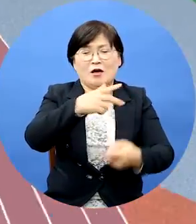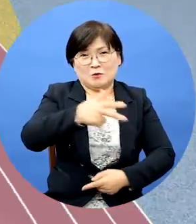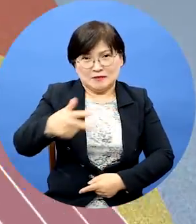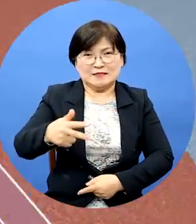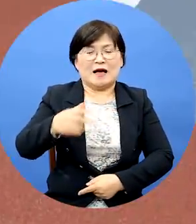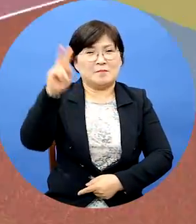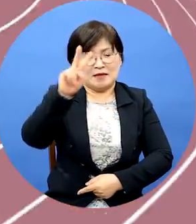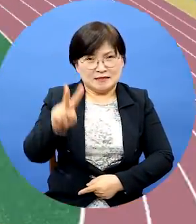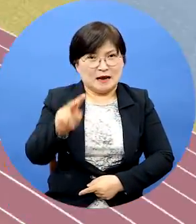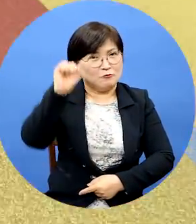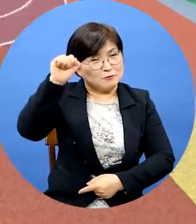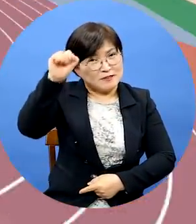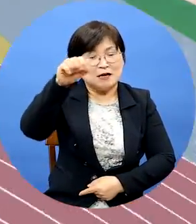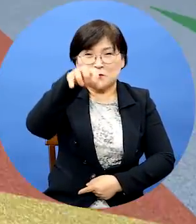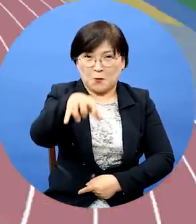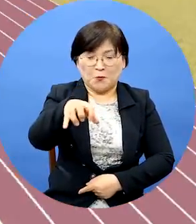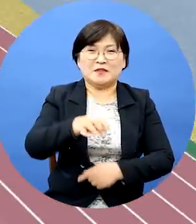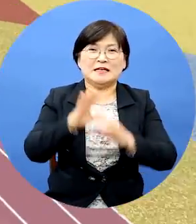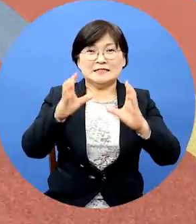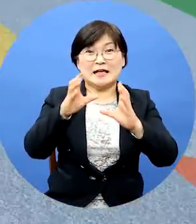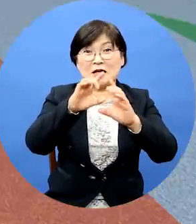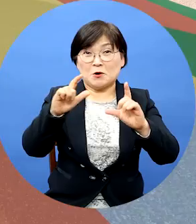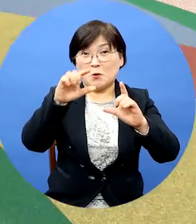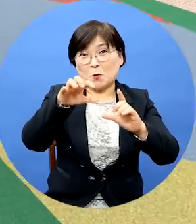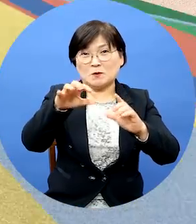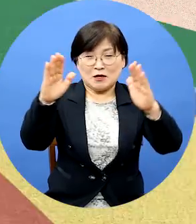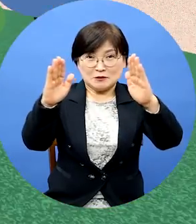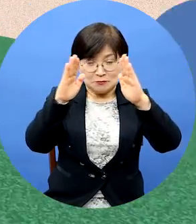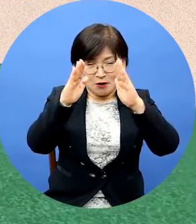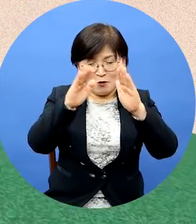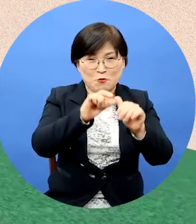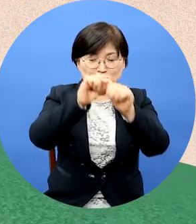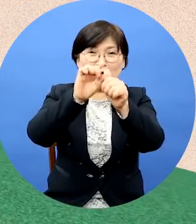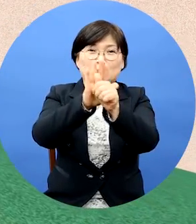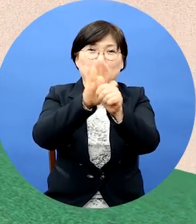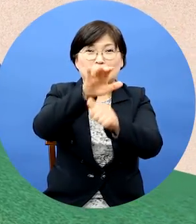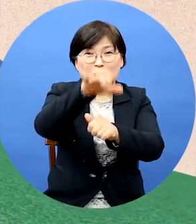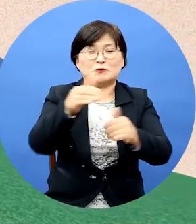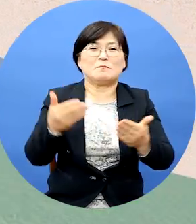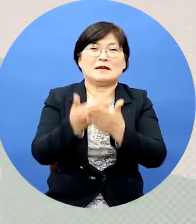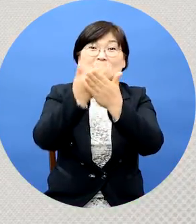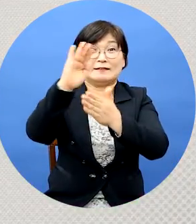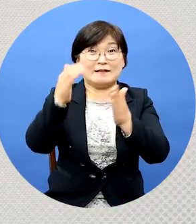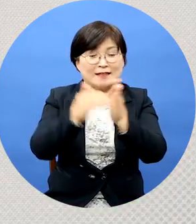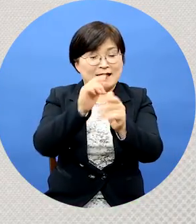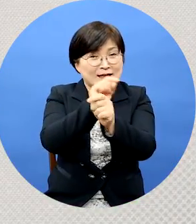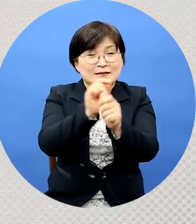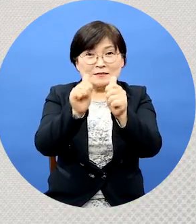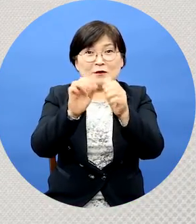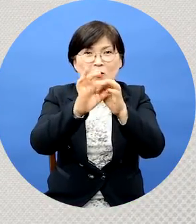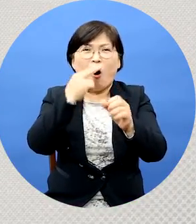인도네시아, 베트남, 우즈베키스탄 등 세계에서 주목하는 권익 구제 수단으로 성장했습니다.